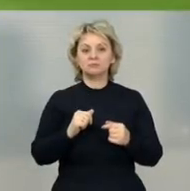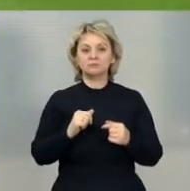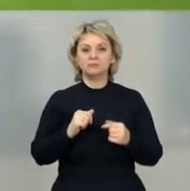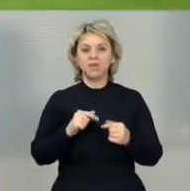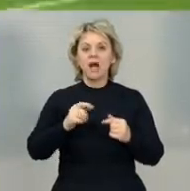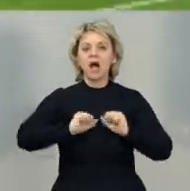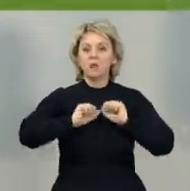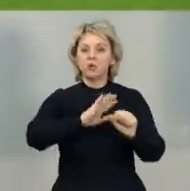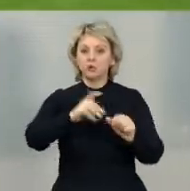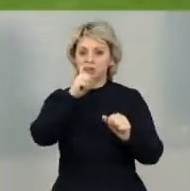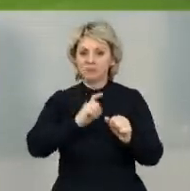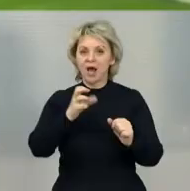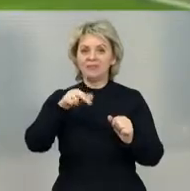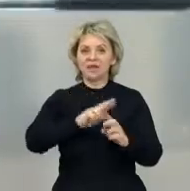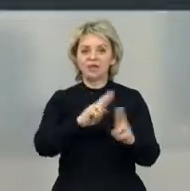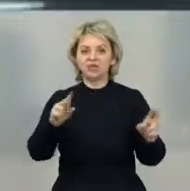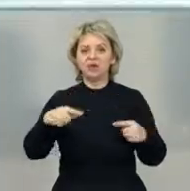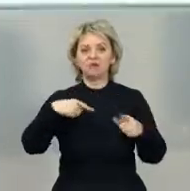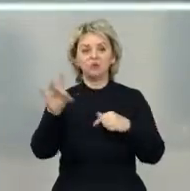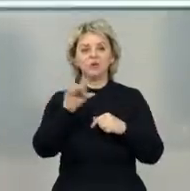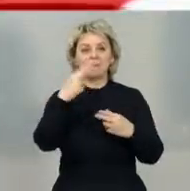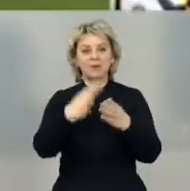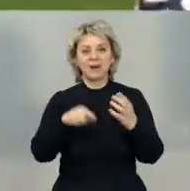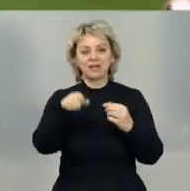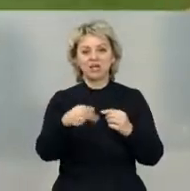В обороне неплохо, в атаке никак. Футбольный Ростов